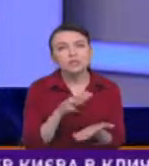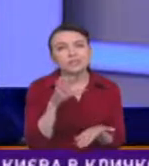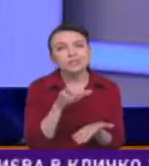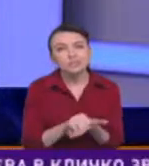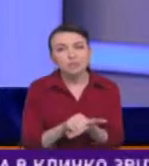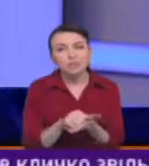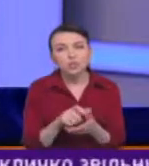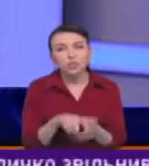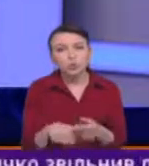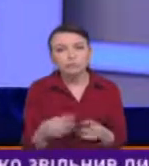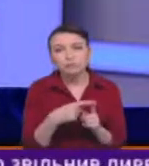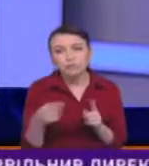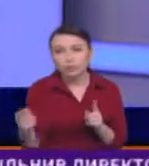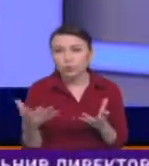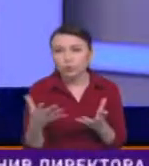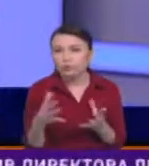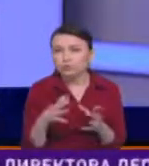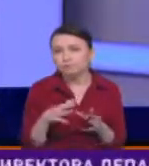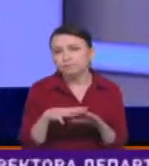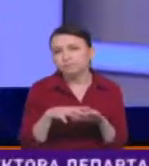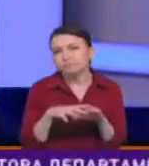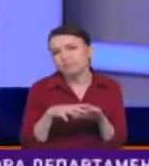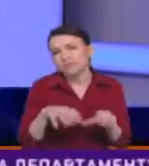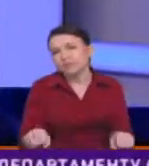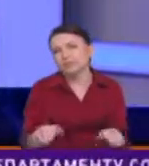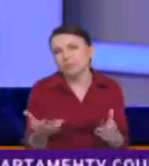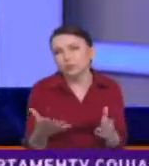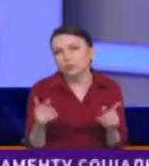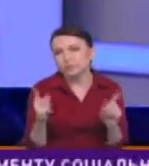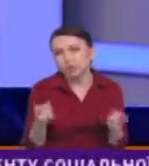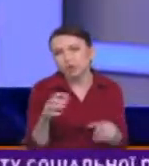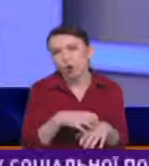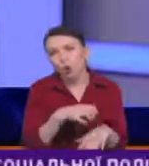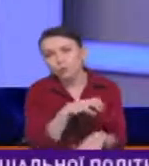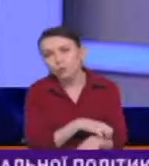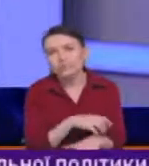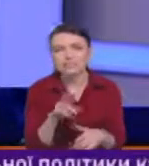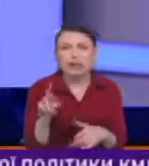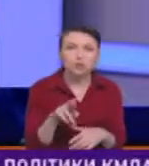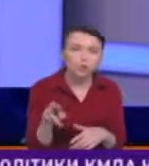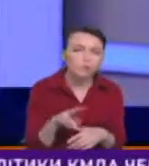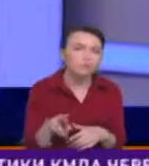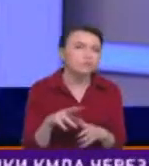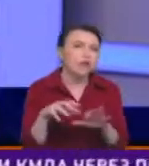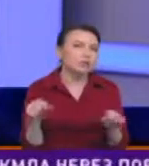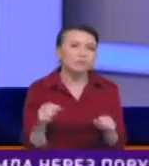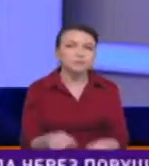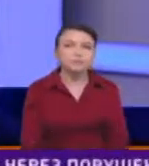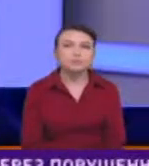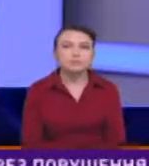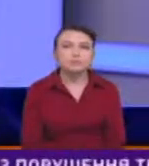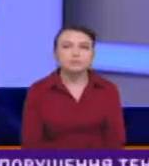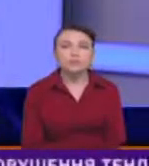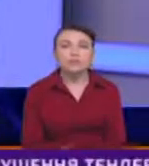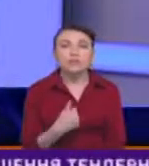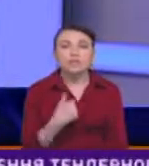в період отої якоїсь влади, будемо так говорити, якоїсь влади, так. Чи комуністичної, чи януковичівської влади. Значить,